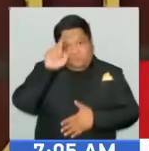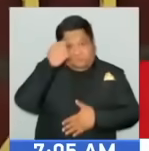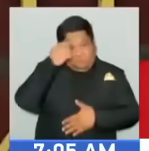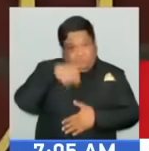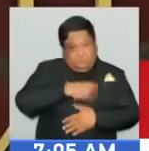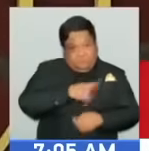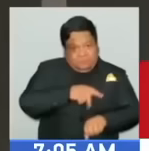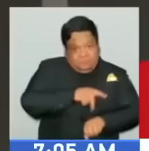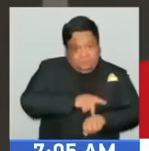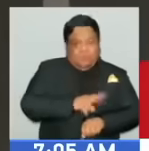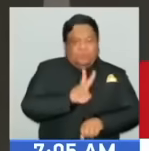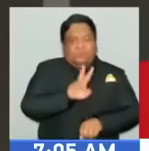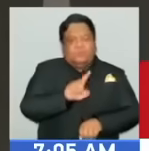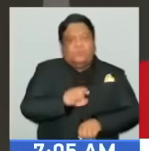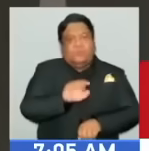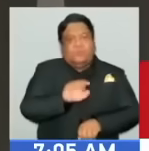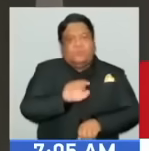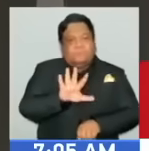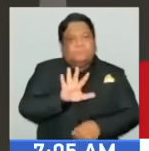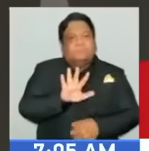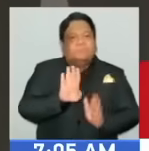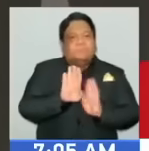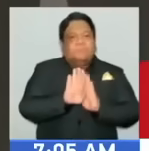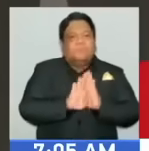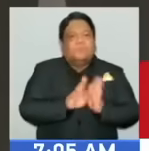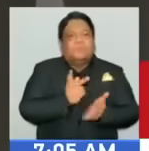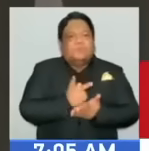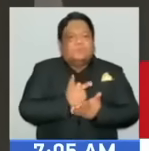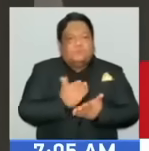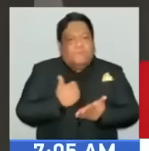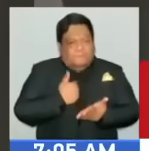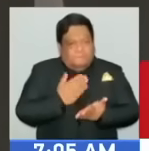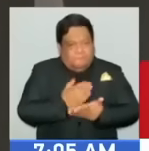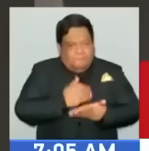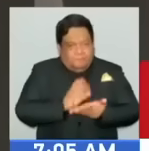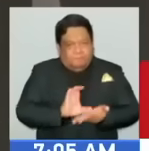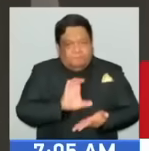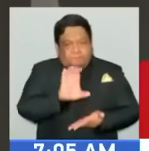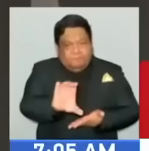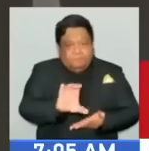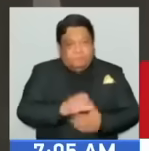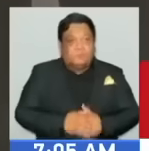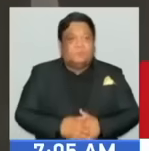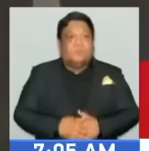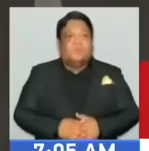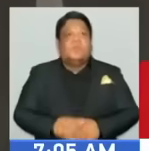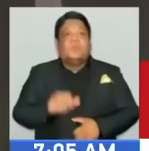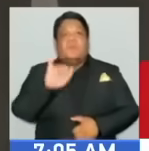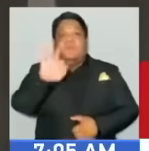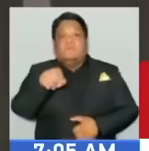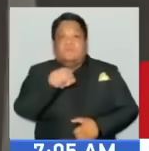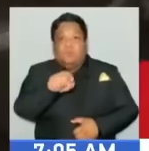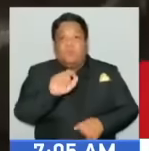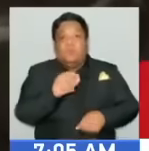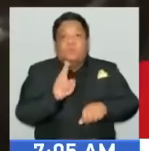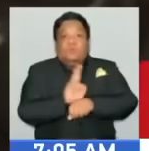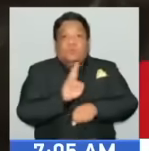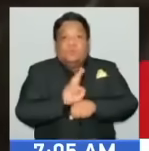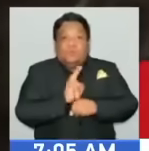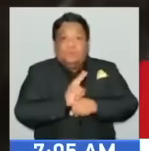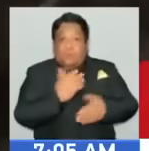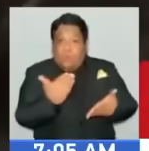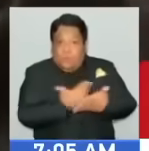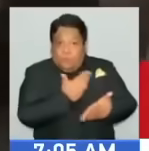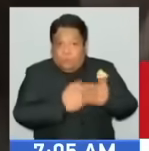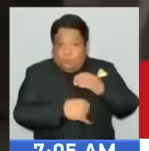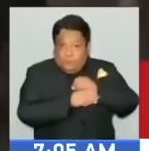utility vehicles. May nakalatag na ayudang 10,000 pesos sa mga modern public utility jeepney at modern UV Express, 1,000